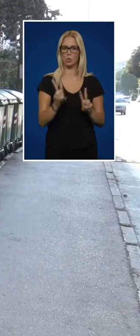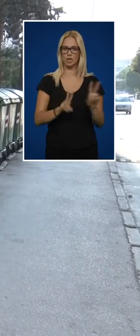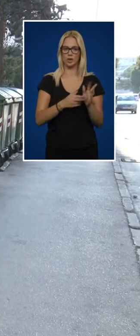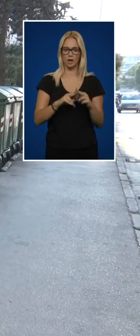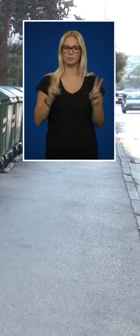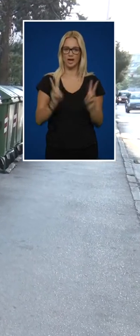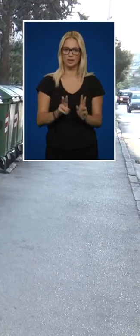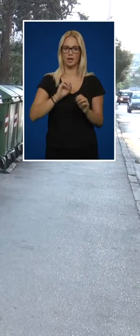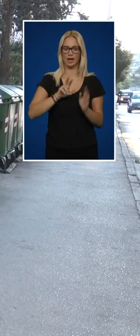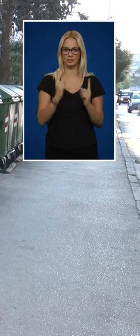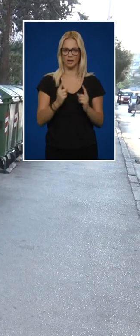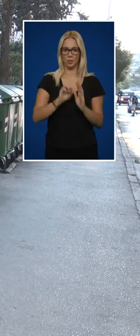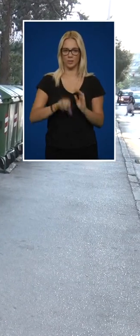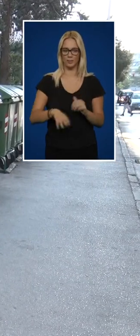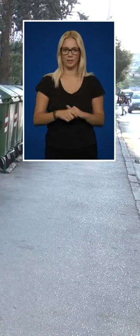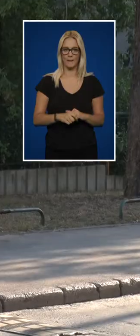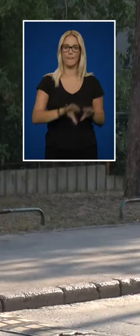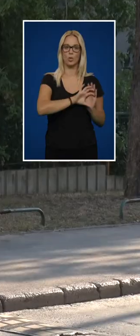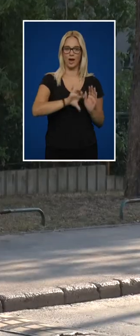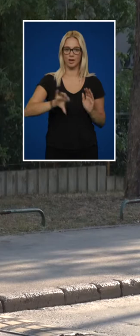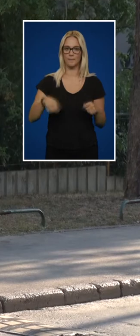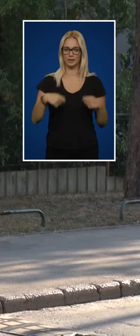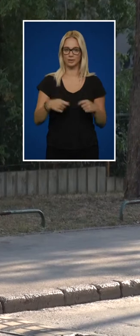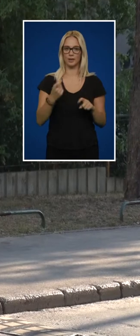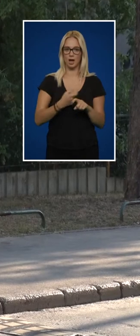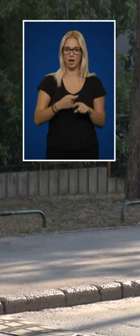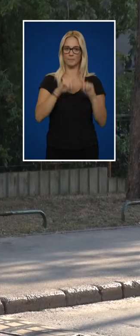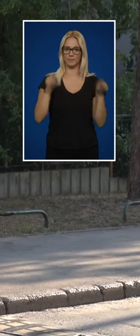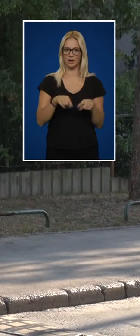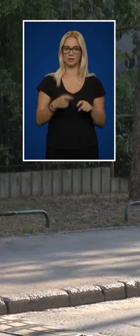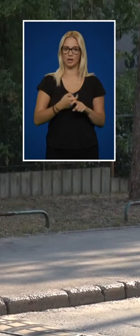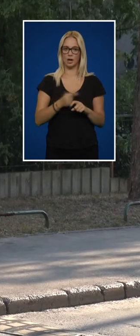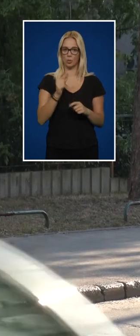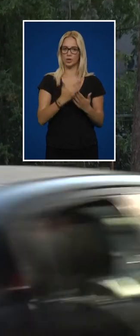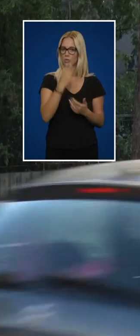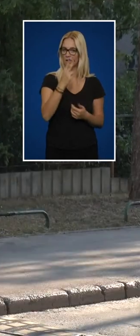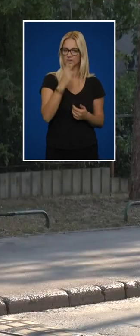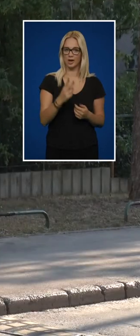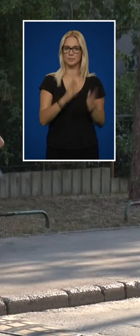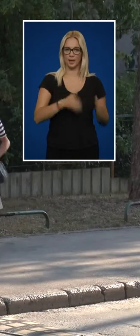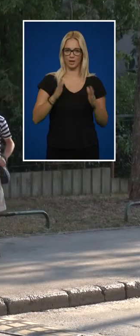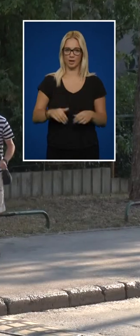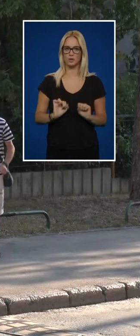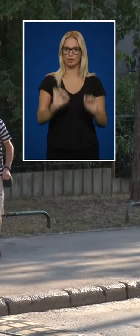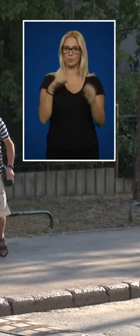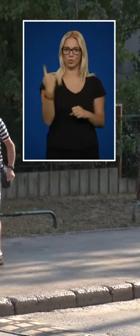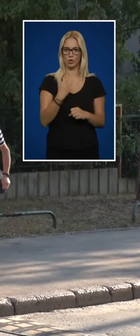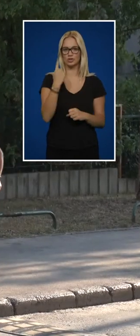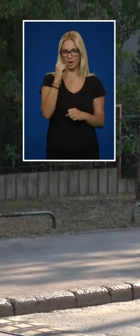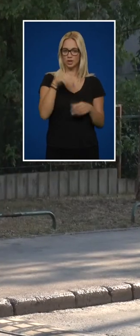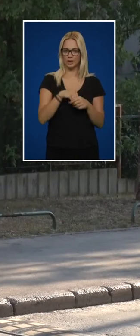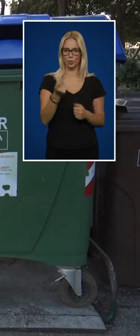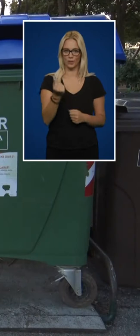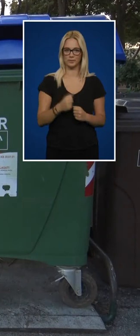što izravno utječe na smanjenje nastanka otpada. Odvajanjem plastike, metala, papira, stakla, u za to predviđene spremnike